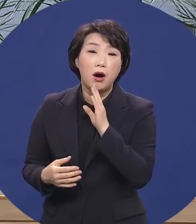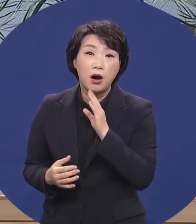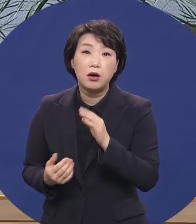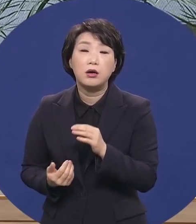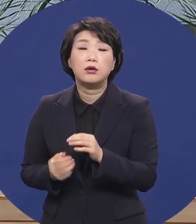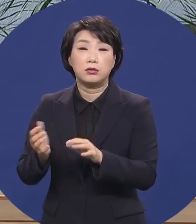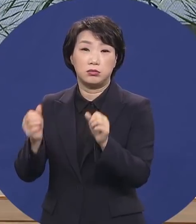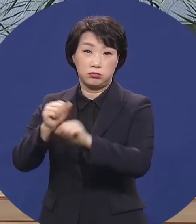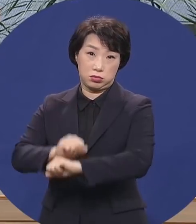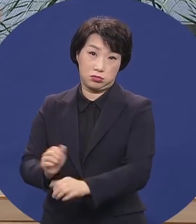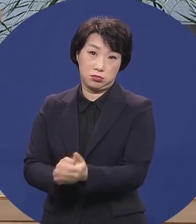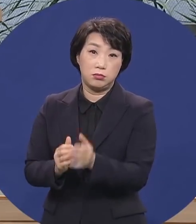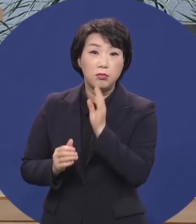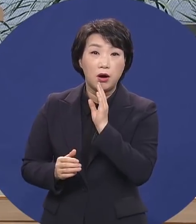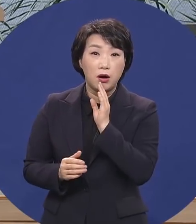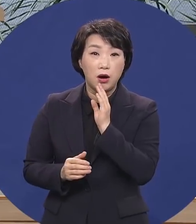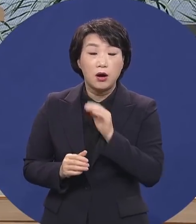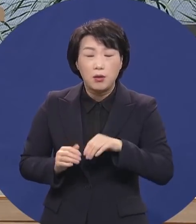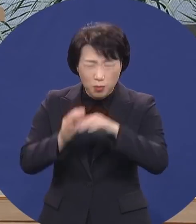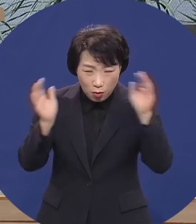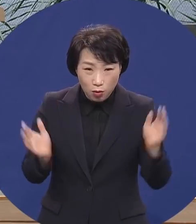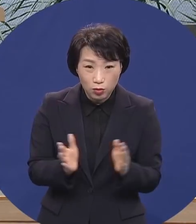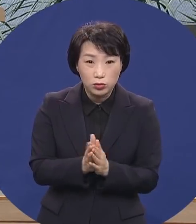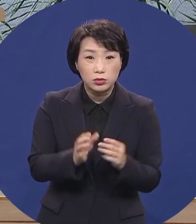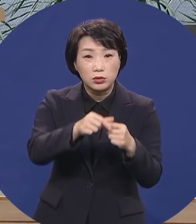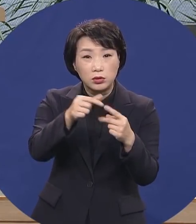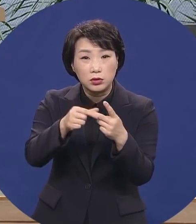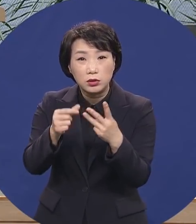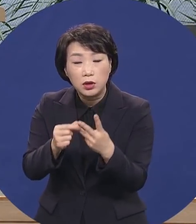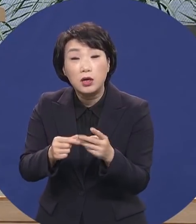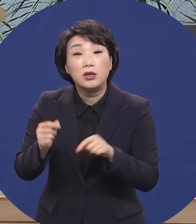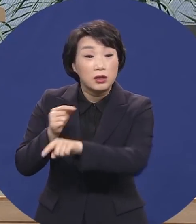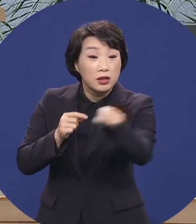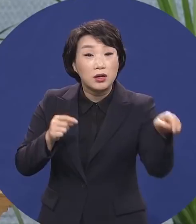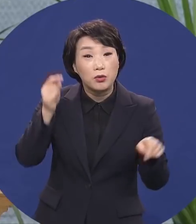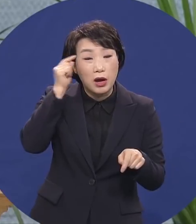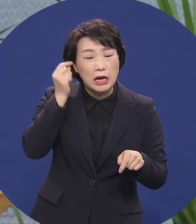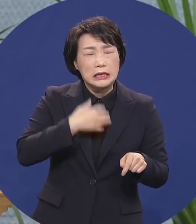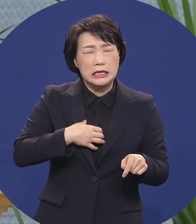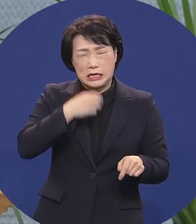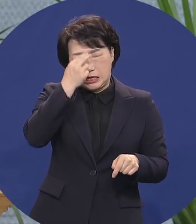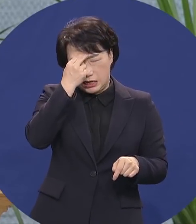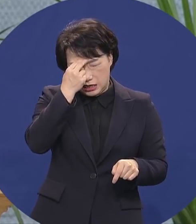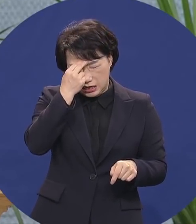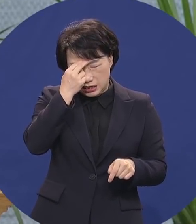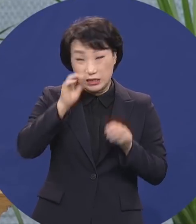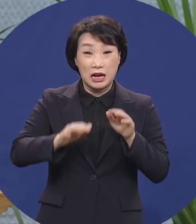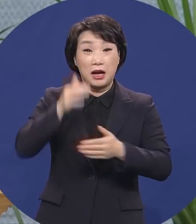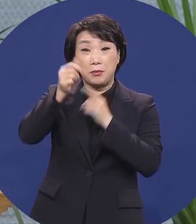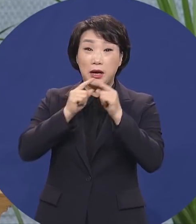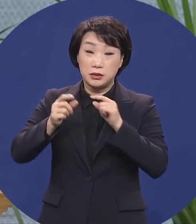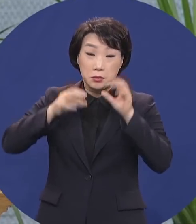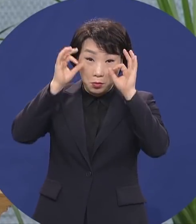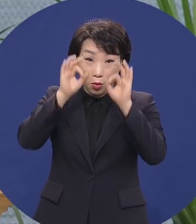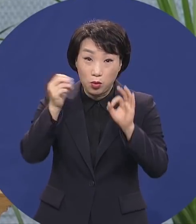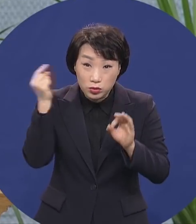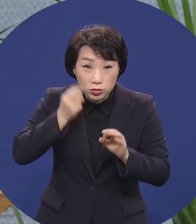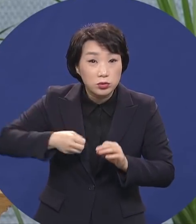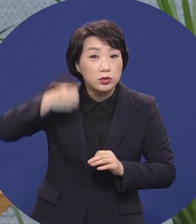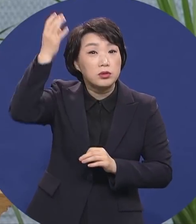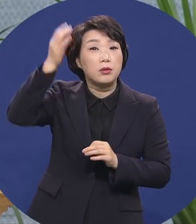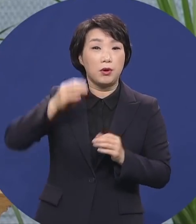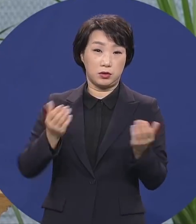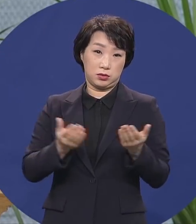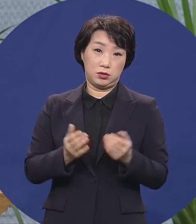스스로 무너져 죽어버렸다. 이게 다 염려와 재리요 하나님을 그때 말씀을 듣고 잊어버린